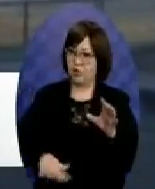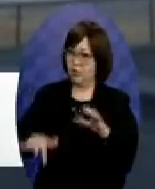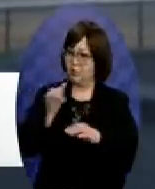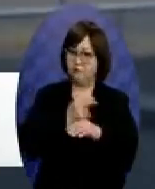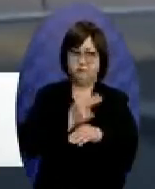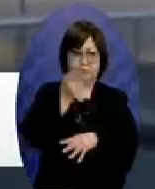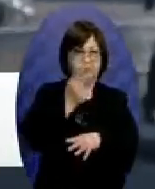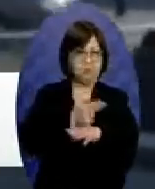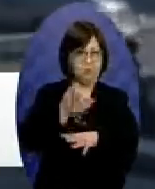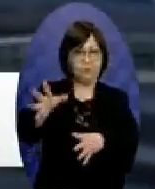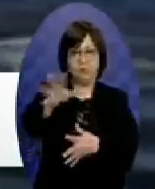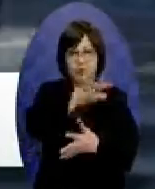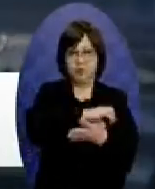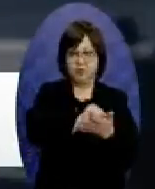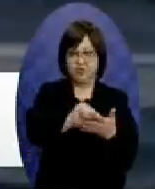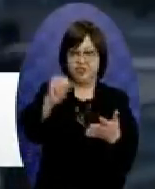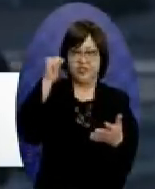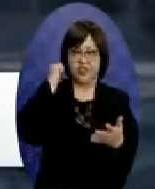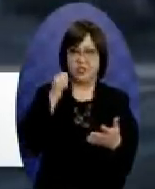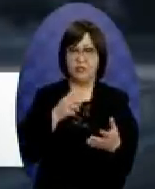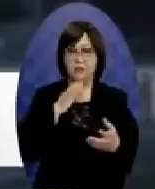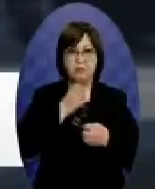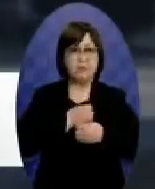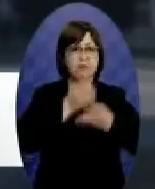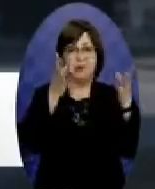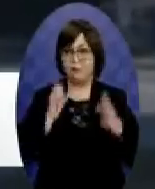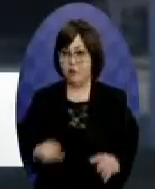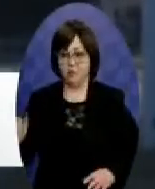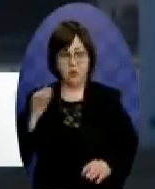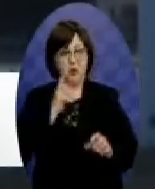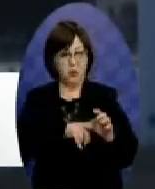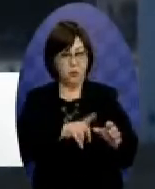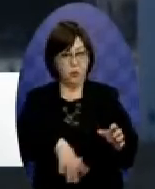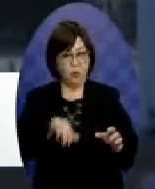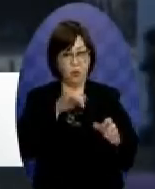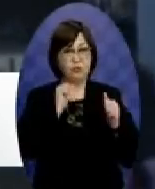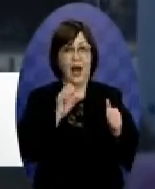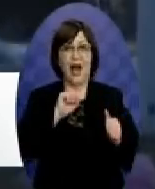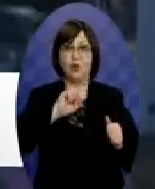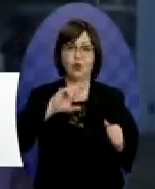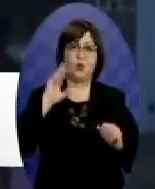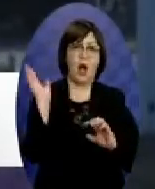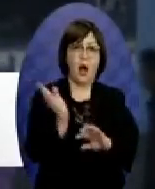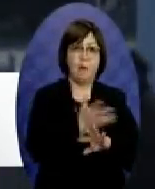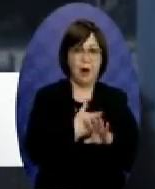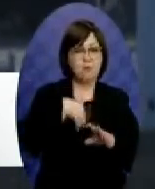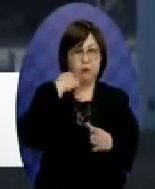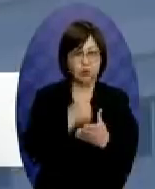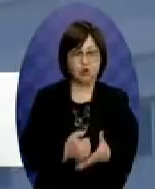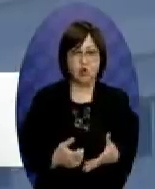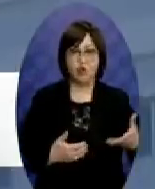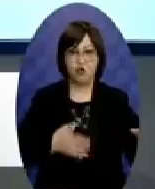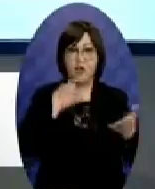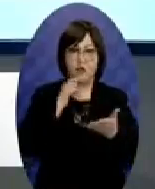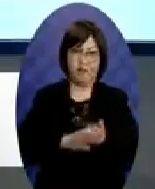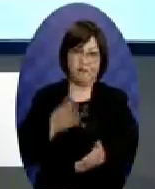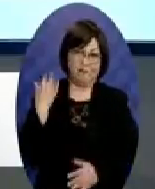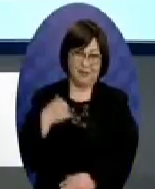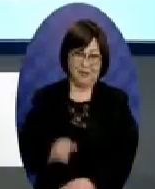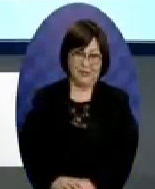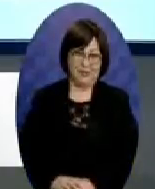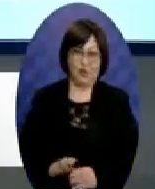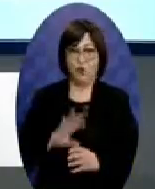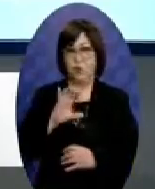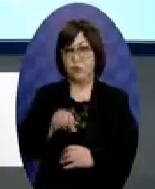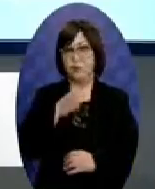бол Америкийн нэгдсэн улс хариуд нь бүгд найрамдсан Солонгос ард улсад аюулгүй байдлын баталгаа гаргахаар амлаж байсан юм а. За өнөөдөр